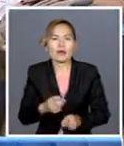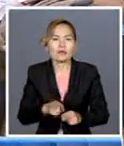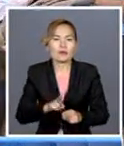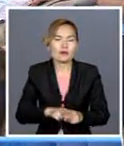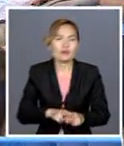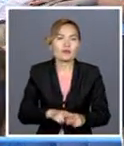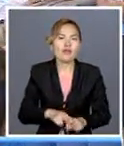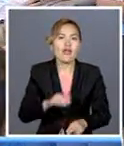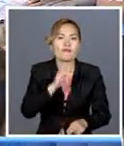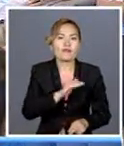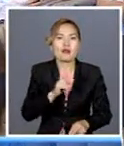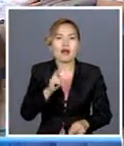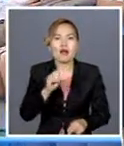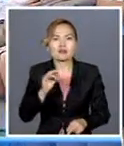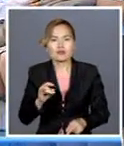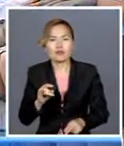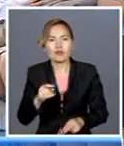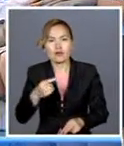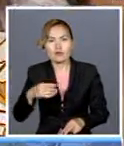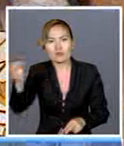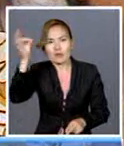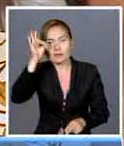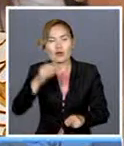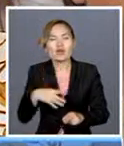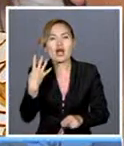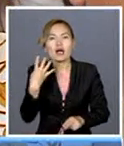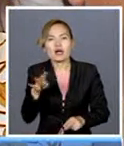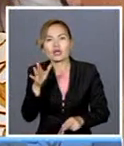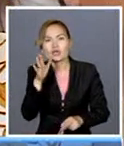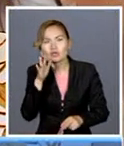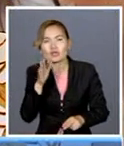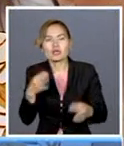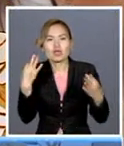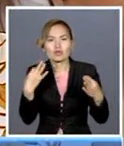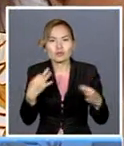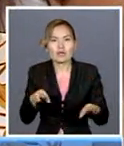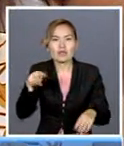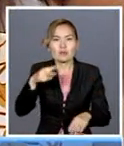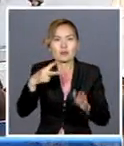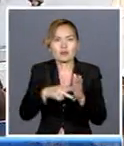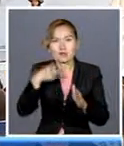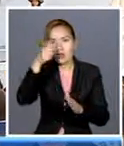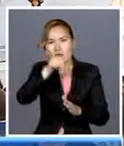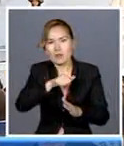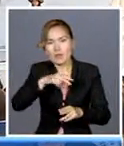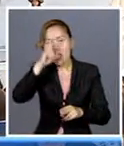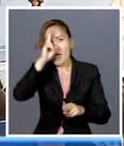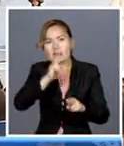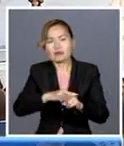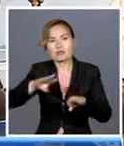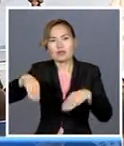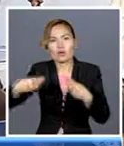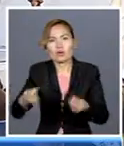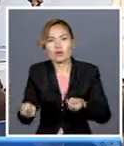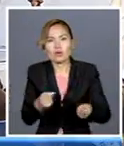Фидель Кастроның бейнесі келеді. 40 жыл бостандық аралын болашаққа бастаған тұлға 2008 жылы інісі Рауэльге тізгінді табыстаған.